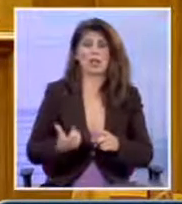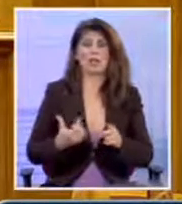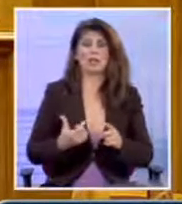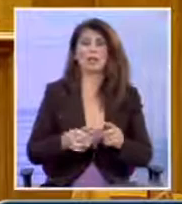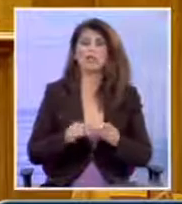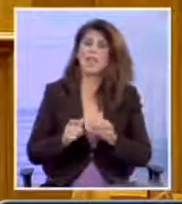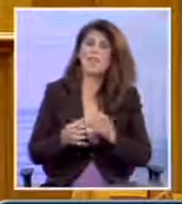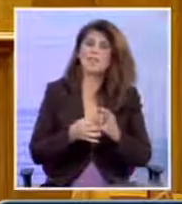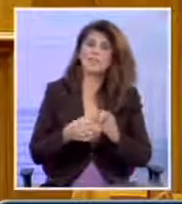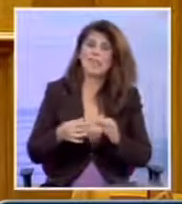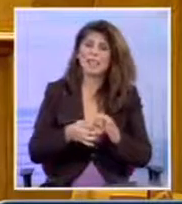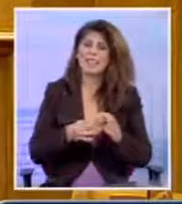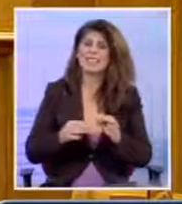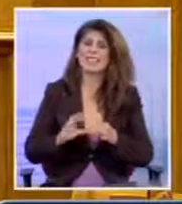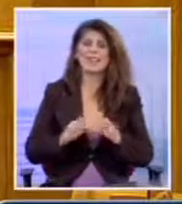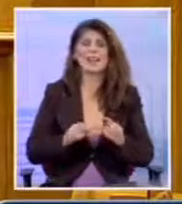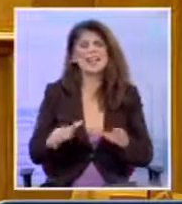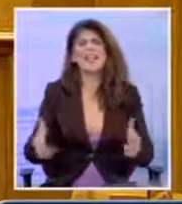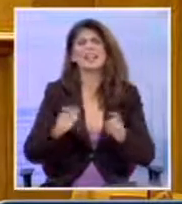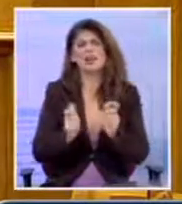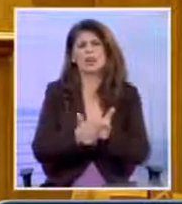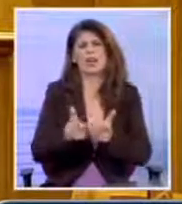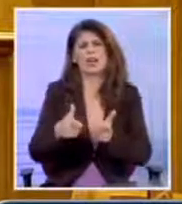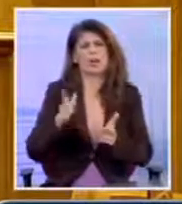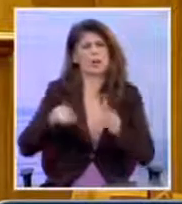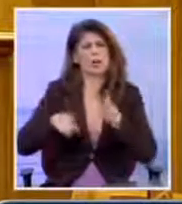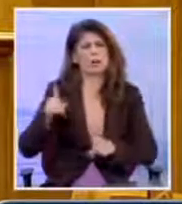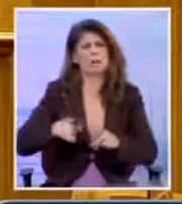σχέση με διάφορα στελέχη της κυβέρνησης.